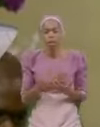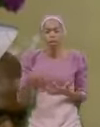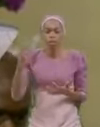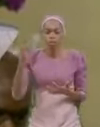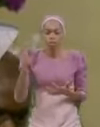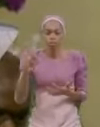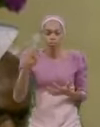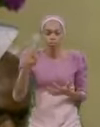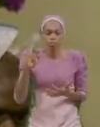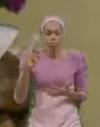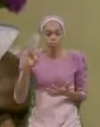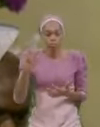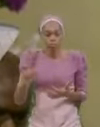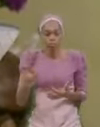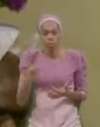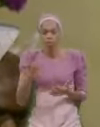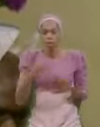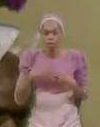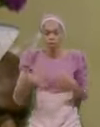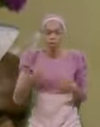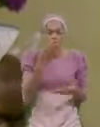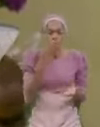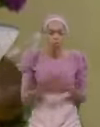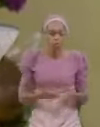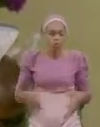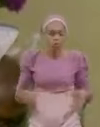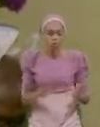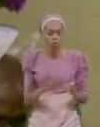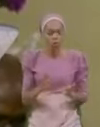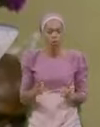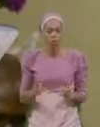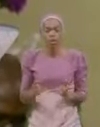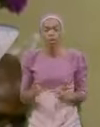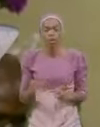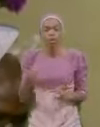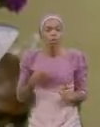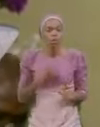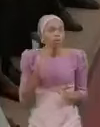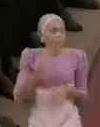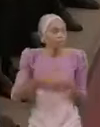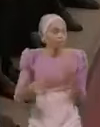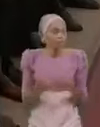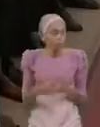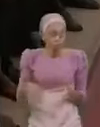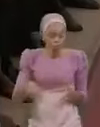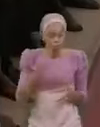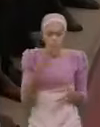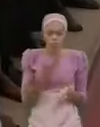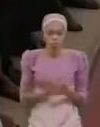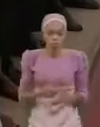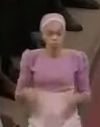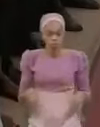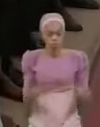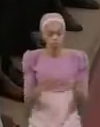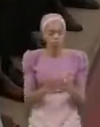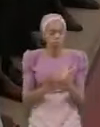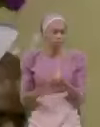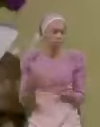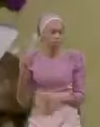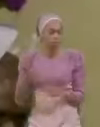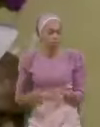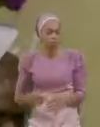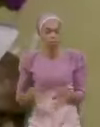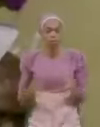a choisi la bonne part nous allons tous choisir la bonne part au nom de Jésus Jésus